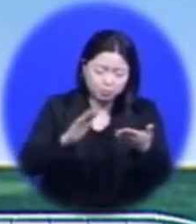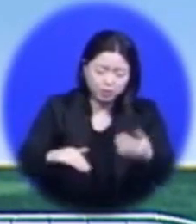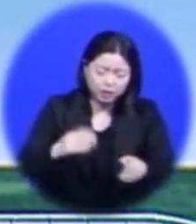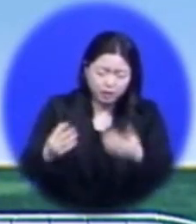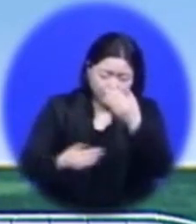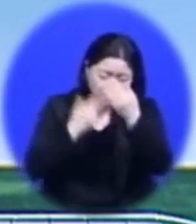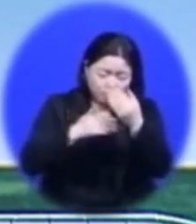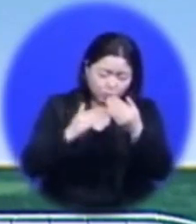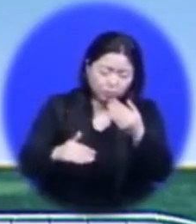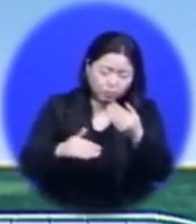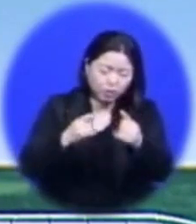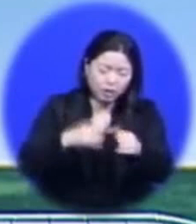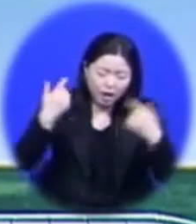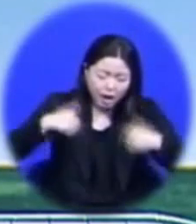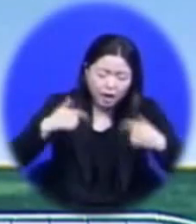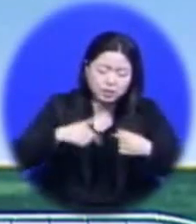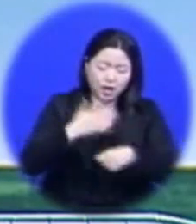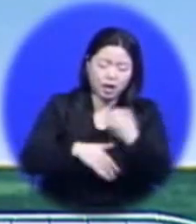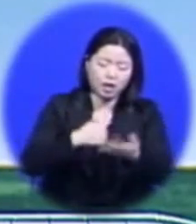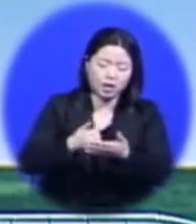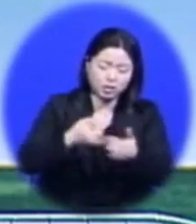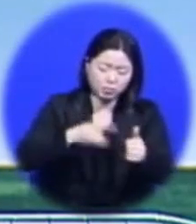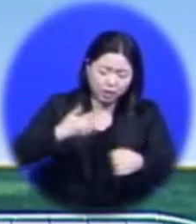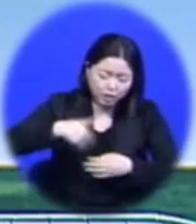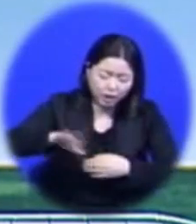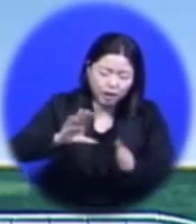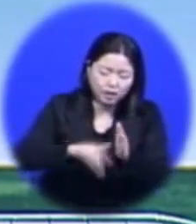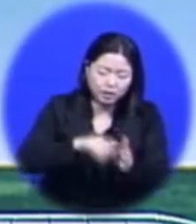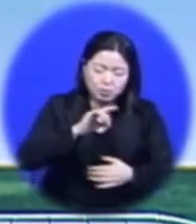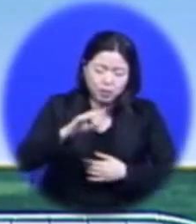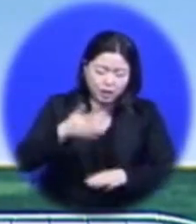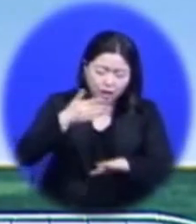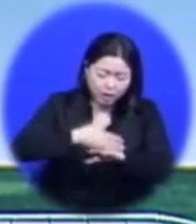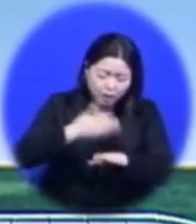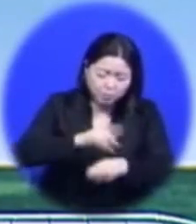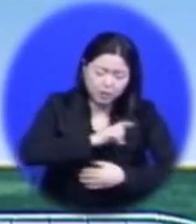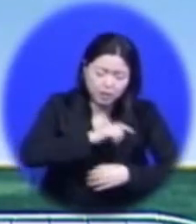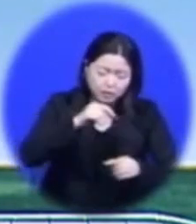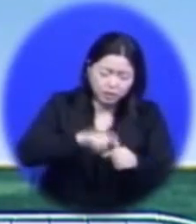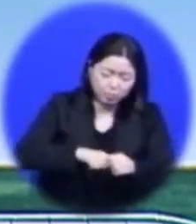성도들에게 항상 하나님께 나갈 때마다 감사할 제목을